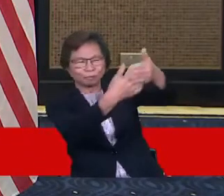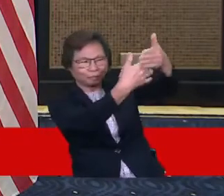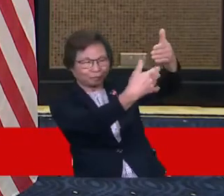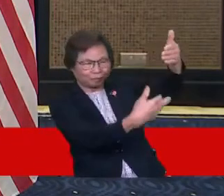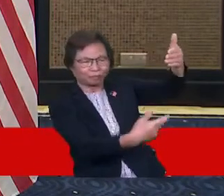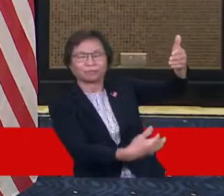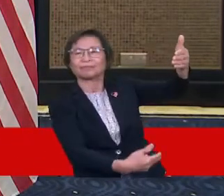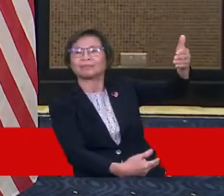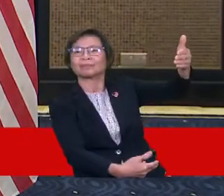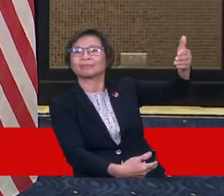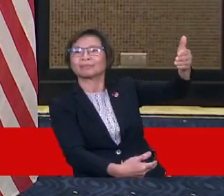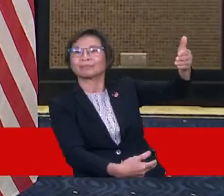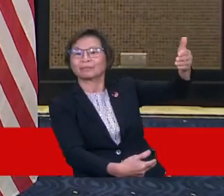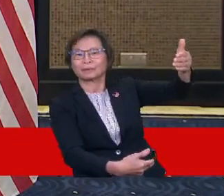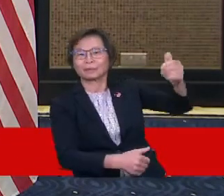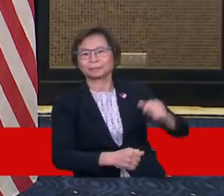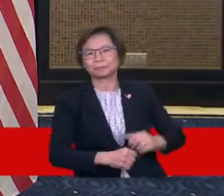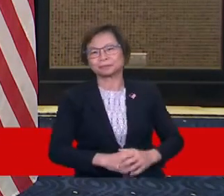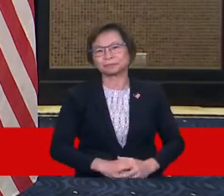di-pertuan agung